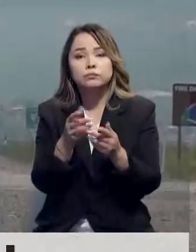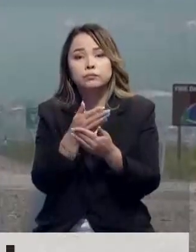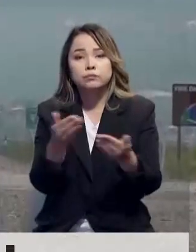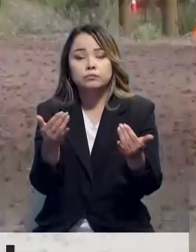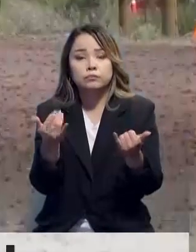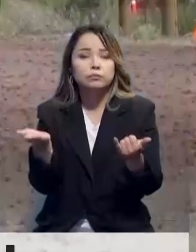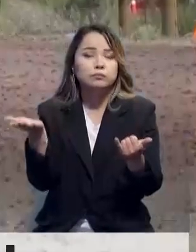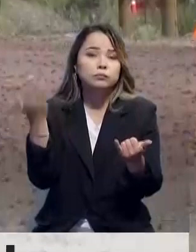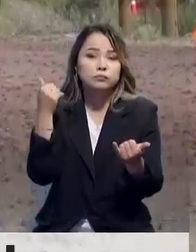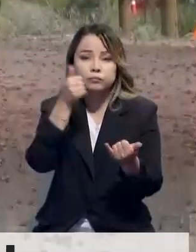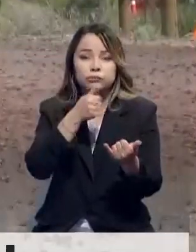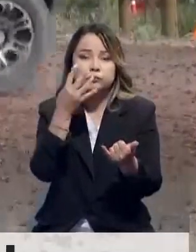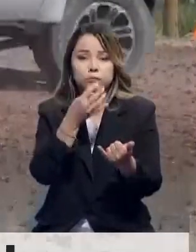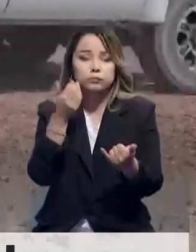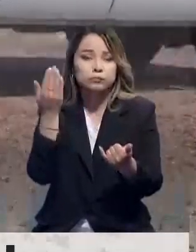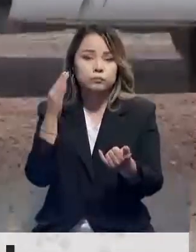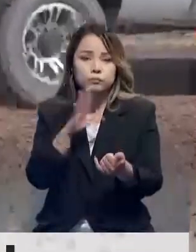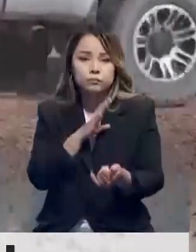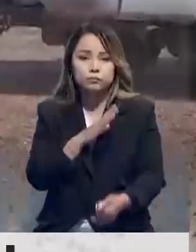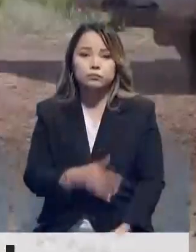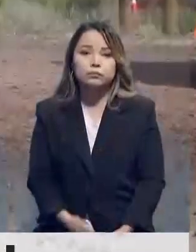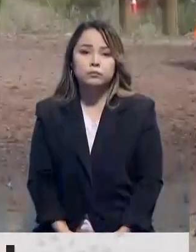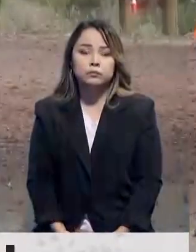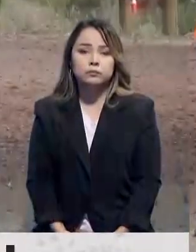рет осыдан 4 жыл бұрын болған екен.